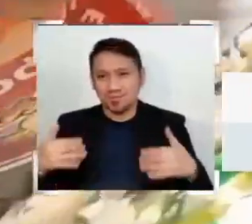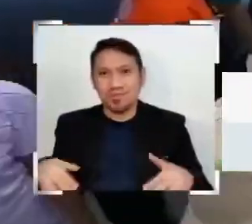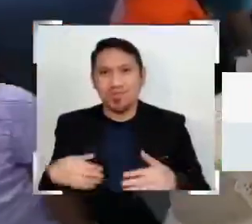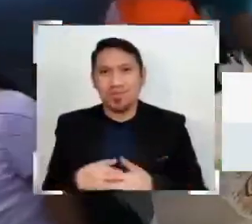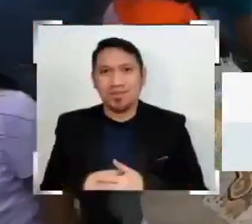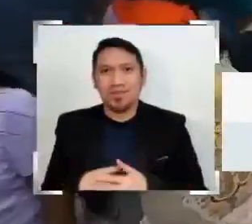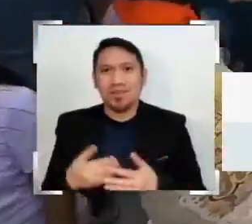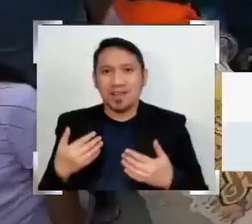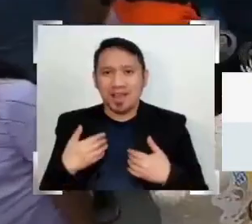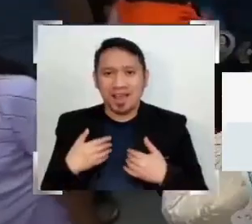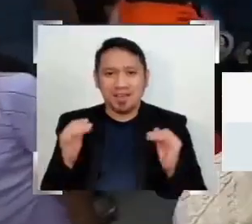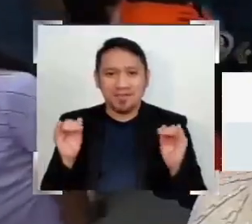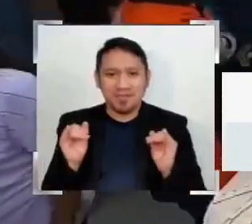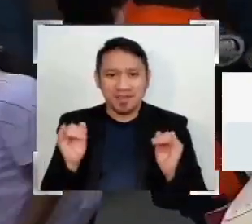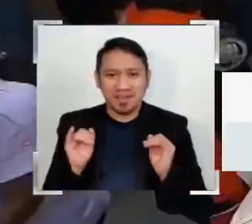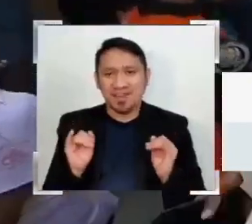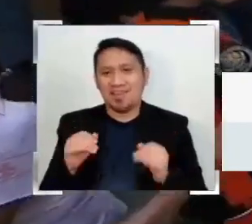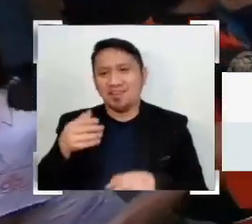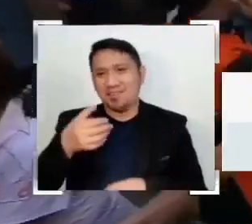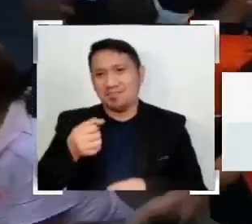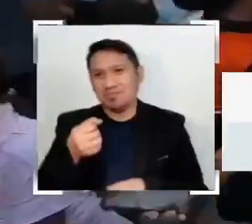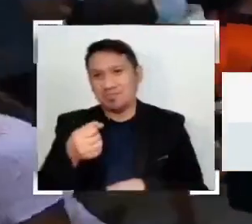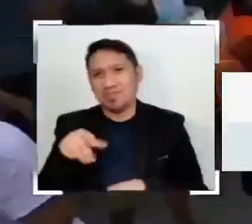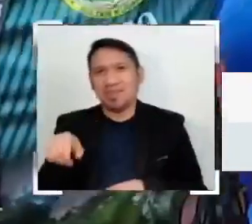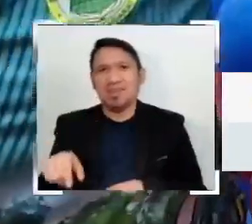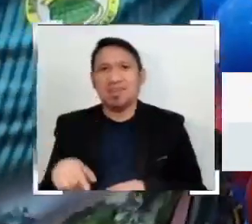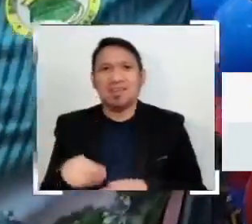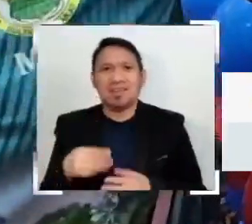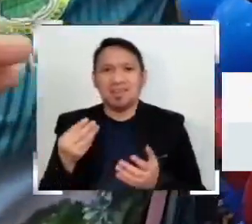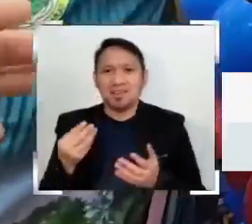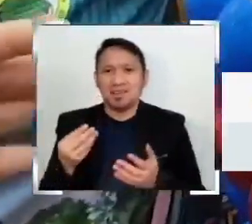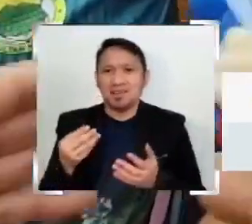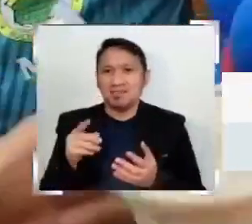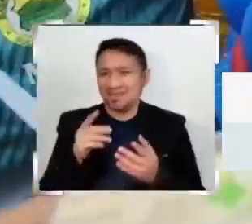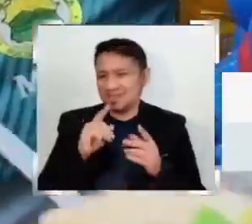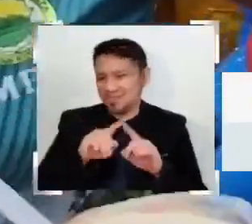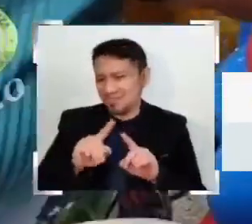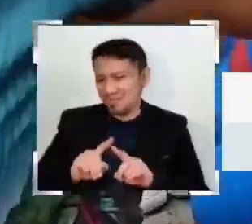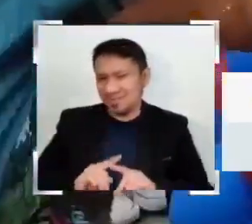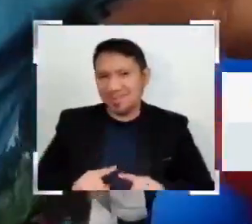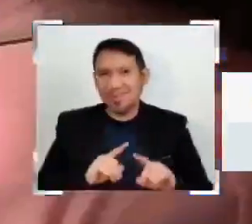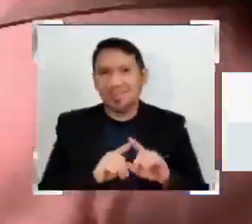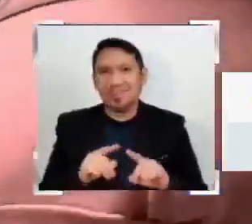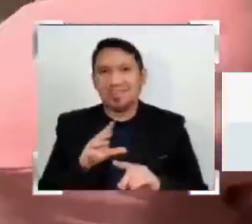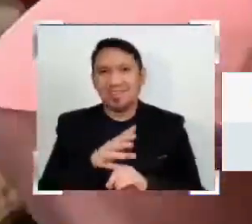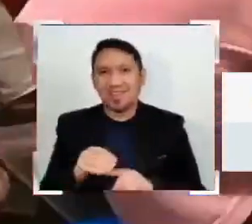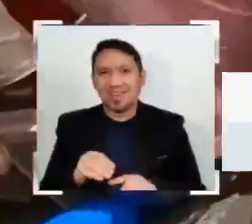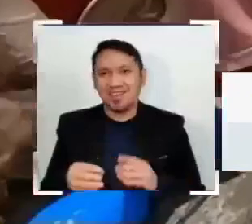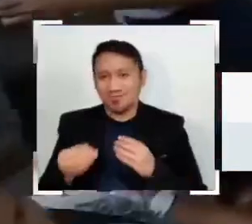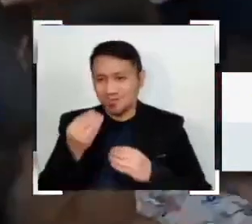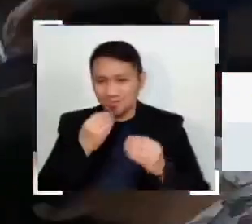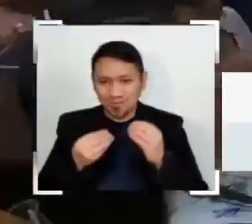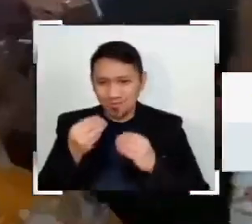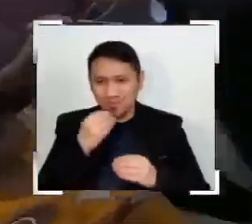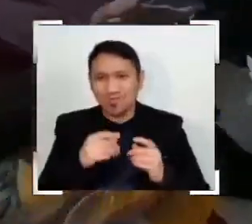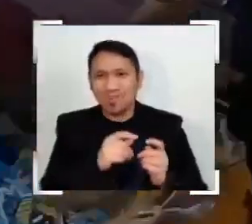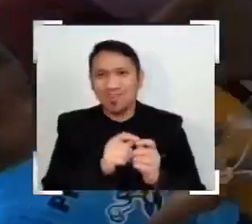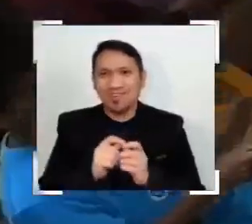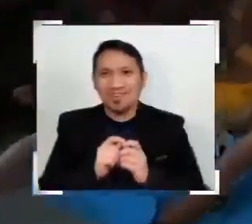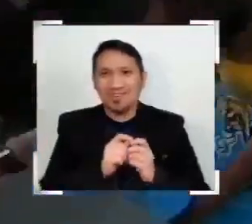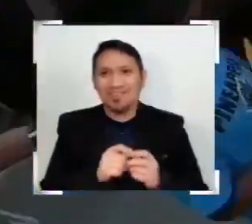yelo, gatas, melon, buko at iba pa. At sabay-sabay na nga nila itong kinain to beat the